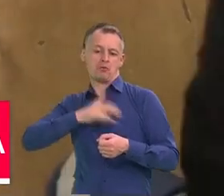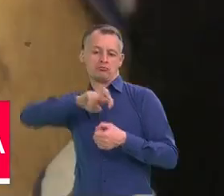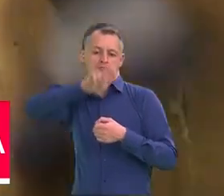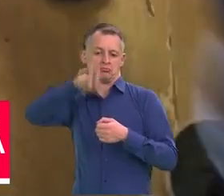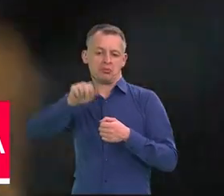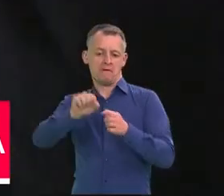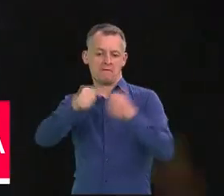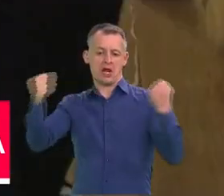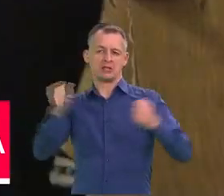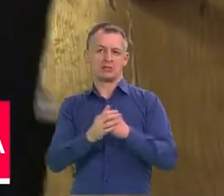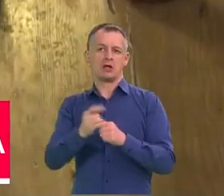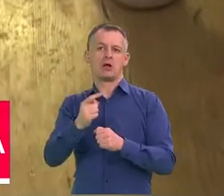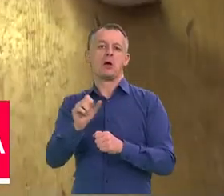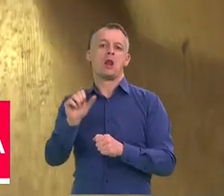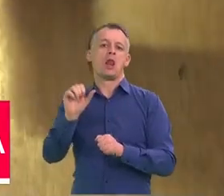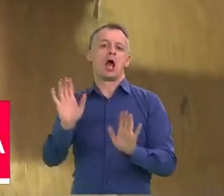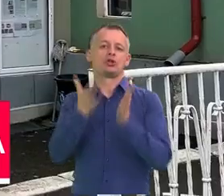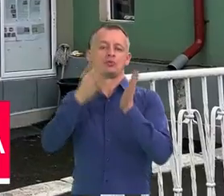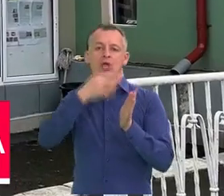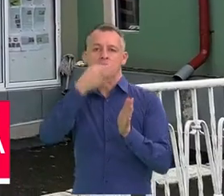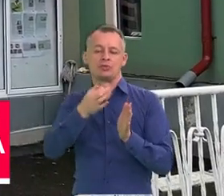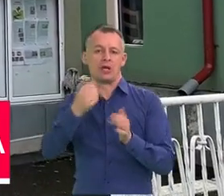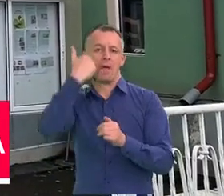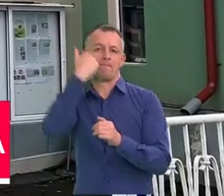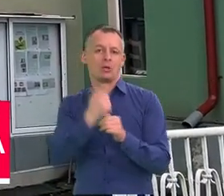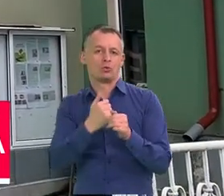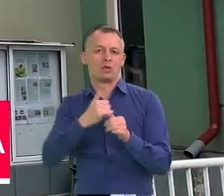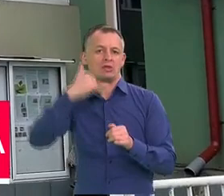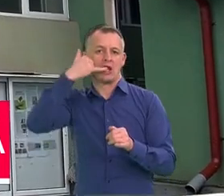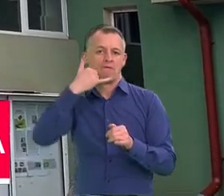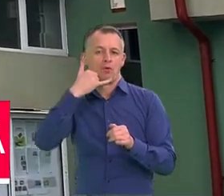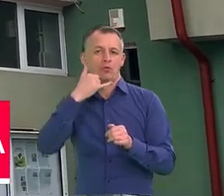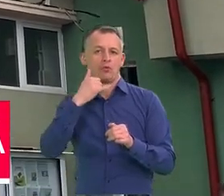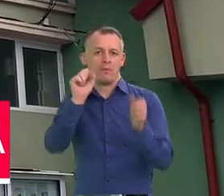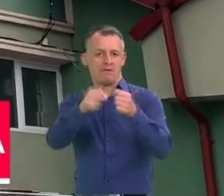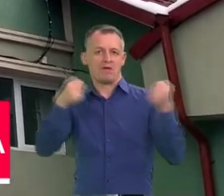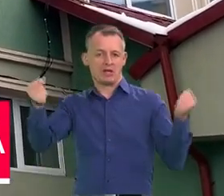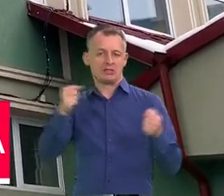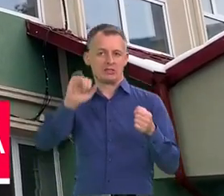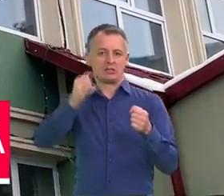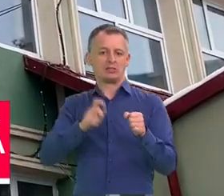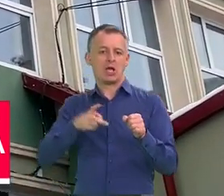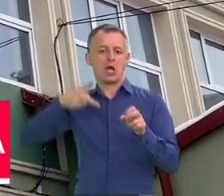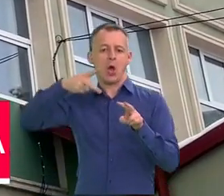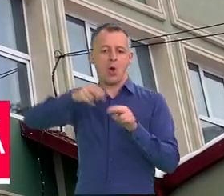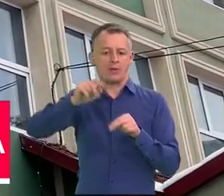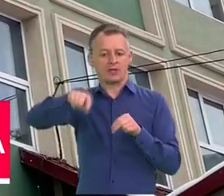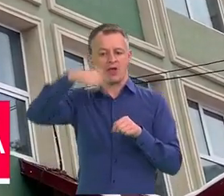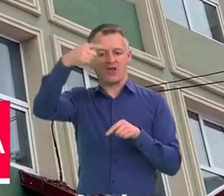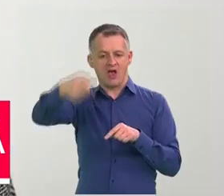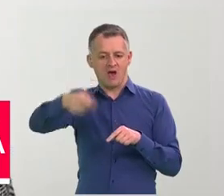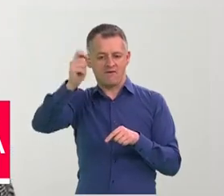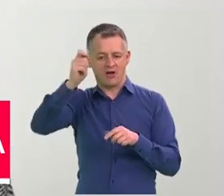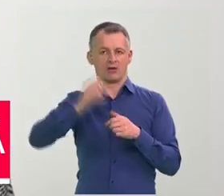Inițial a motivat că și-a scăpat telefonul pe fereastră și s-a oprit pe pervazul exterior. Cred că